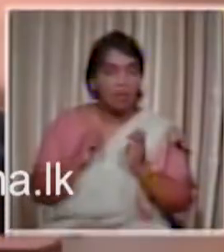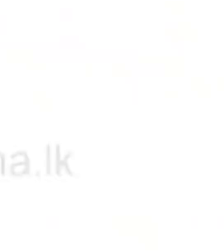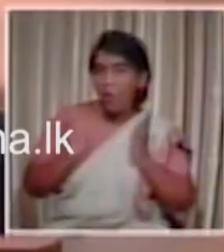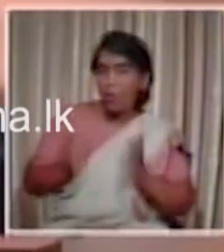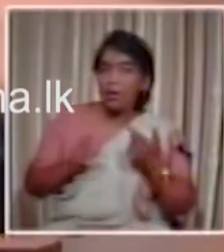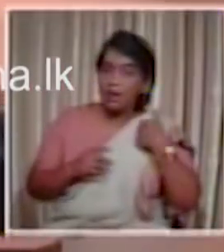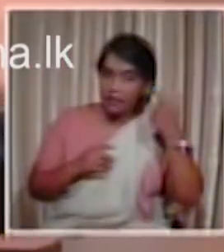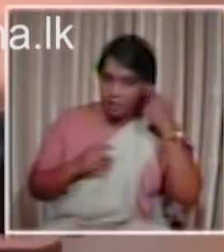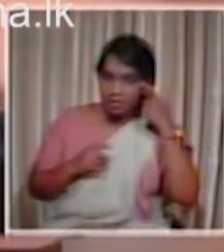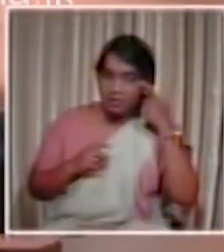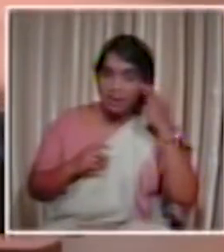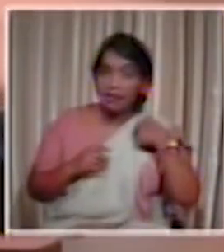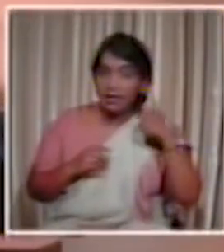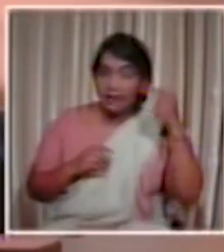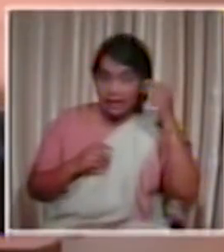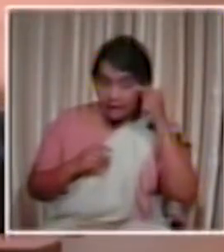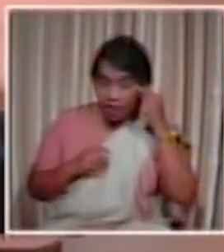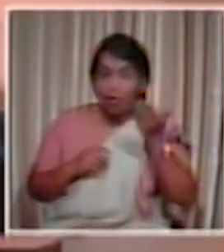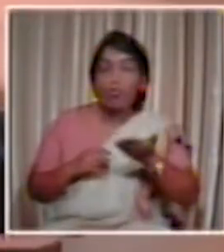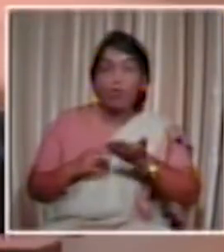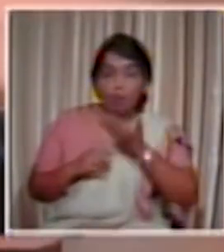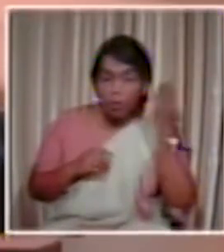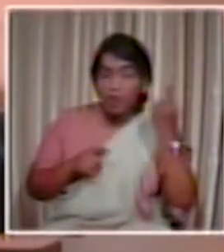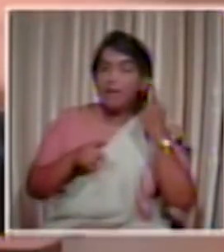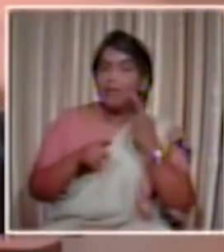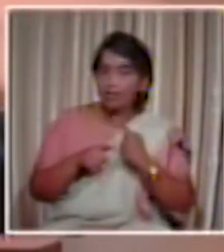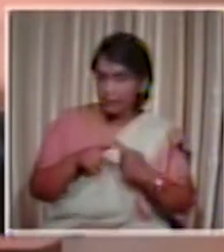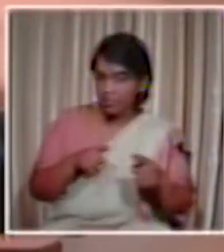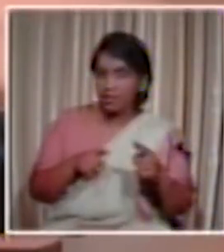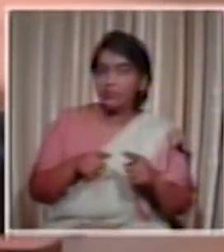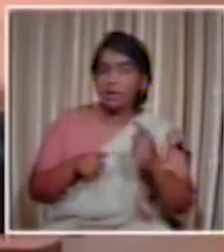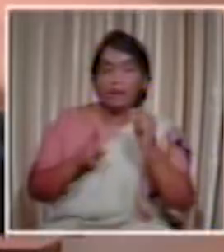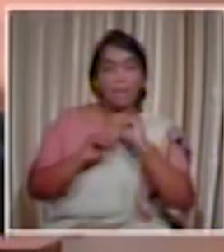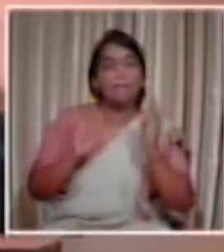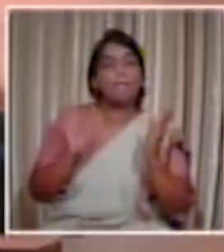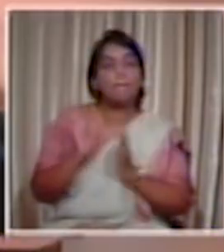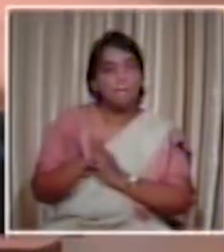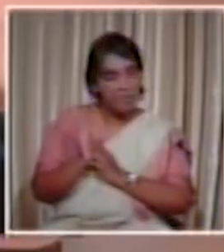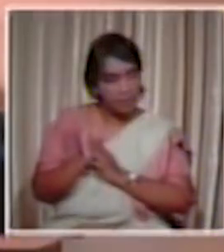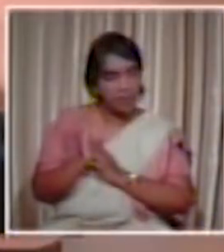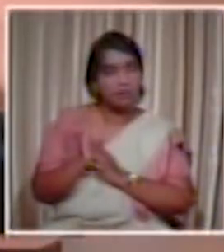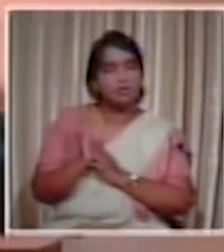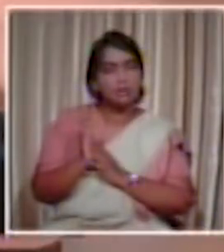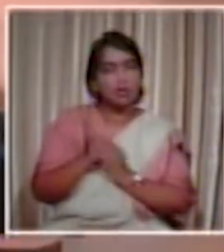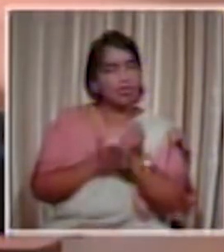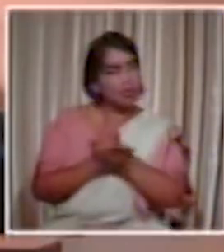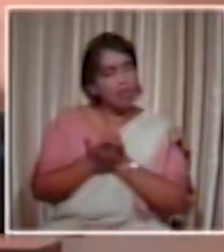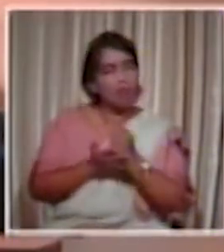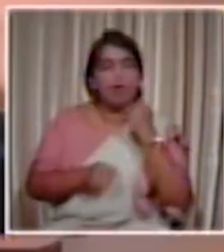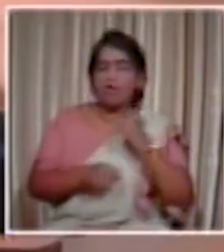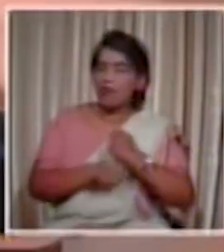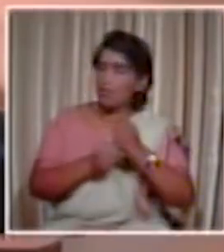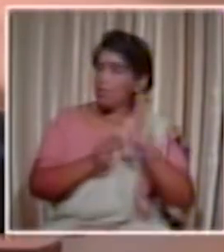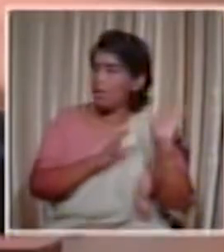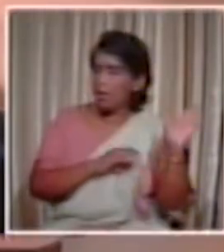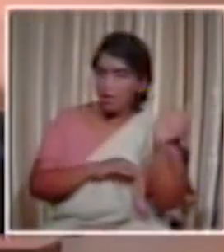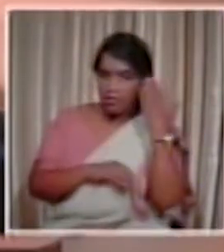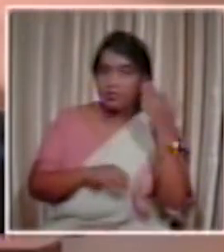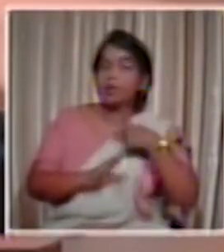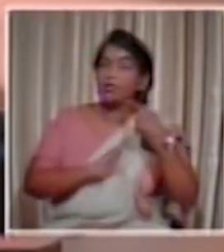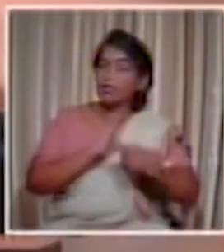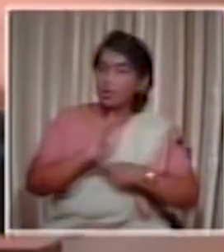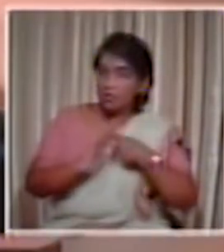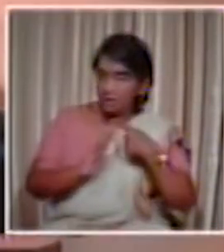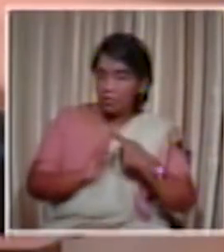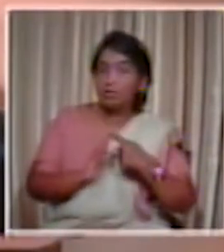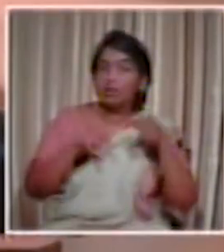හිතන්න එහෙම හිතන්න පුළුවන් නම් විතරක් අග්‍රාමාත්‍යවරයා ඇතුළු සමස්ත ආණ්ඩුව ඉවත් වෙලා මේ රටේ